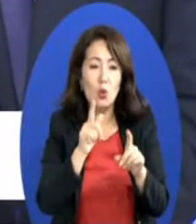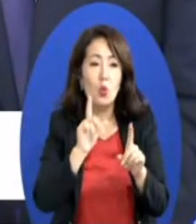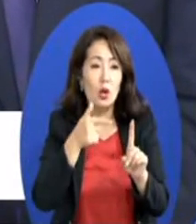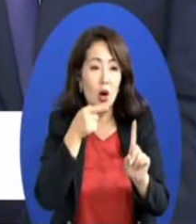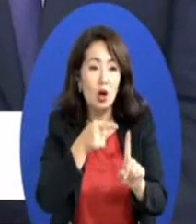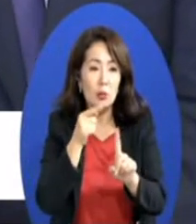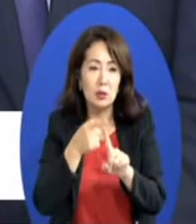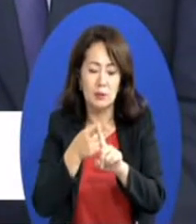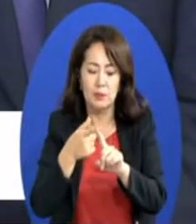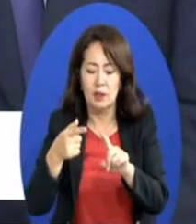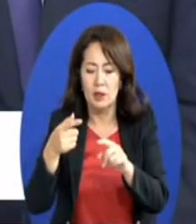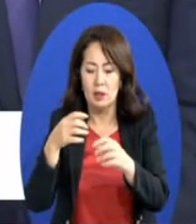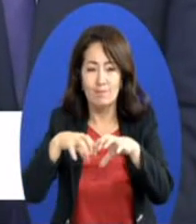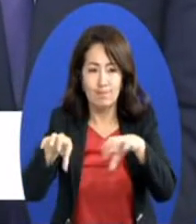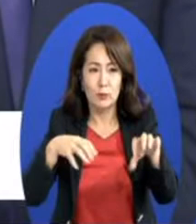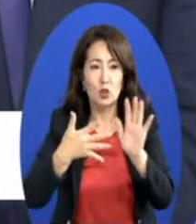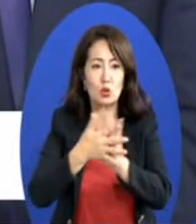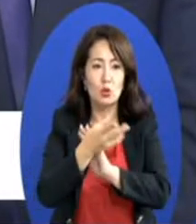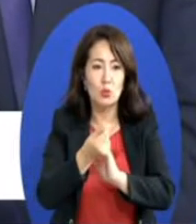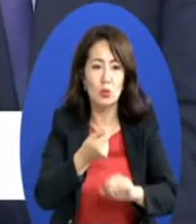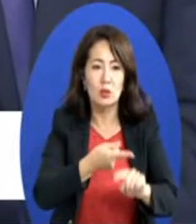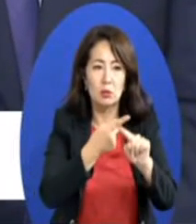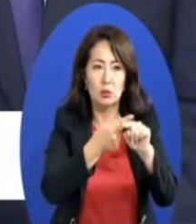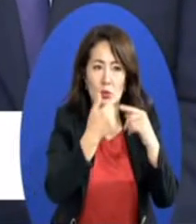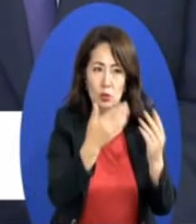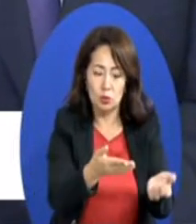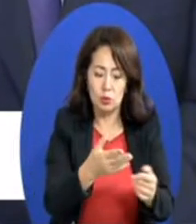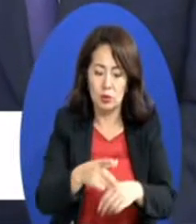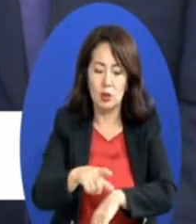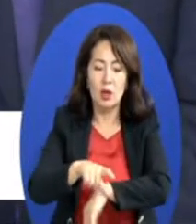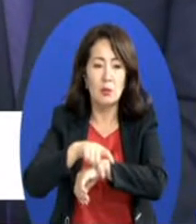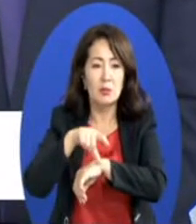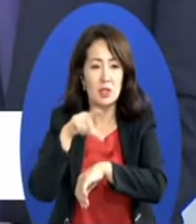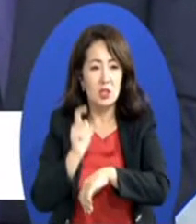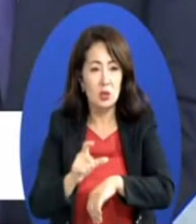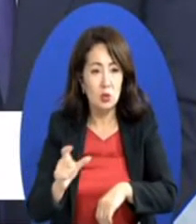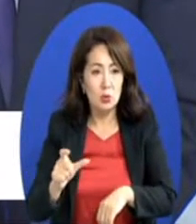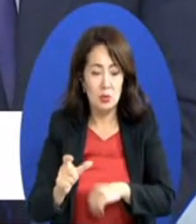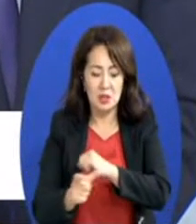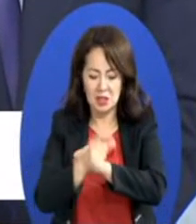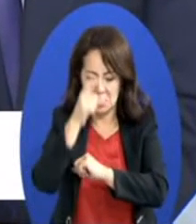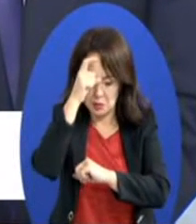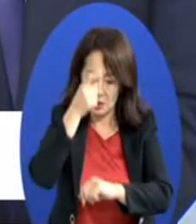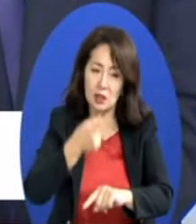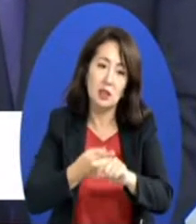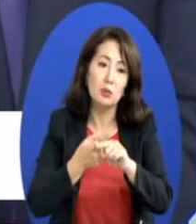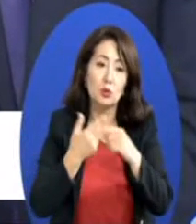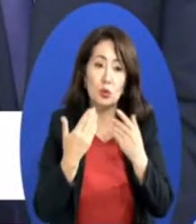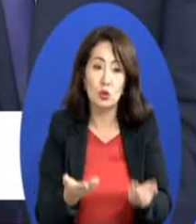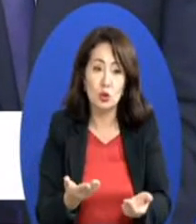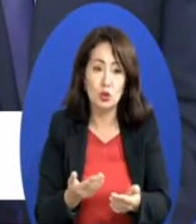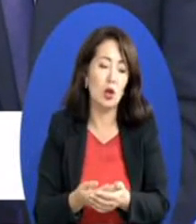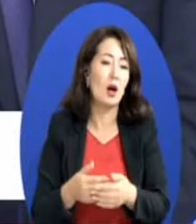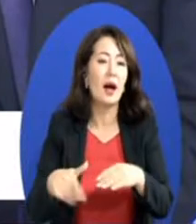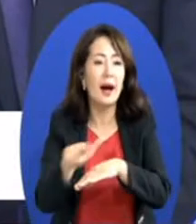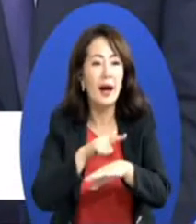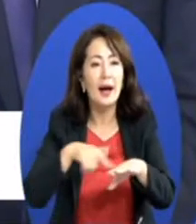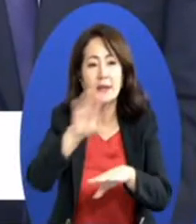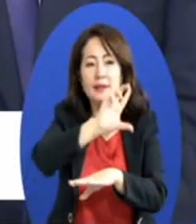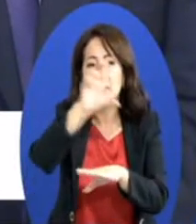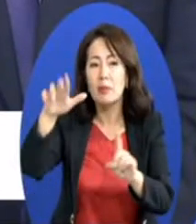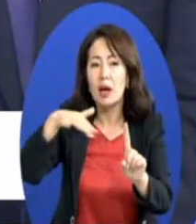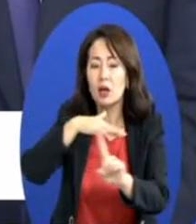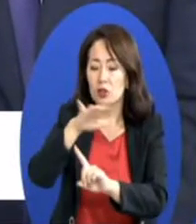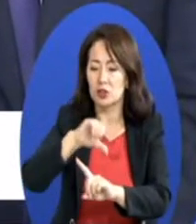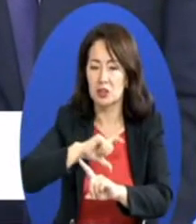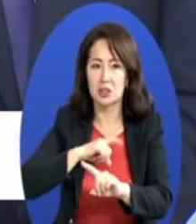байгаа. Төсөв санхүүгийн хувьд нэмэгдүүлж өгсөн байгаа. Болсон хүчний эрх мэдлийн хувьд нэмэгдүүлж өгсөн байгаа. Газар байгаль орчны